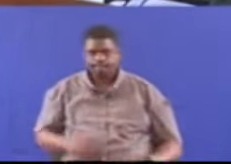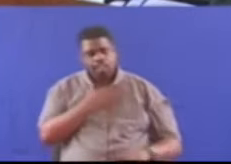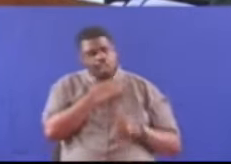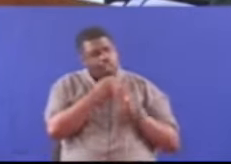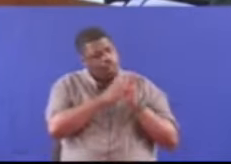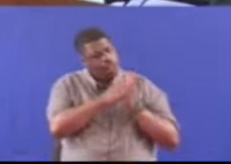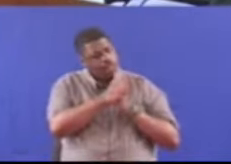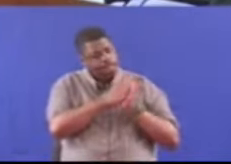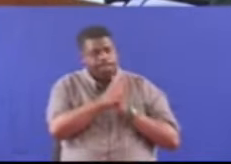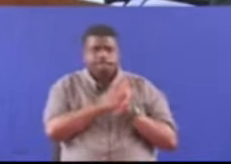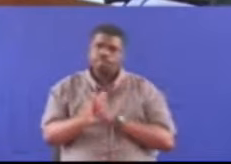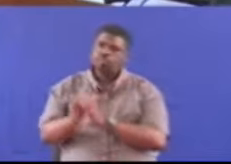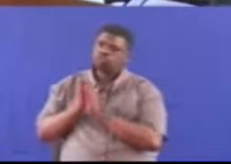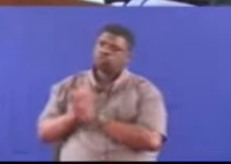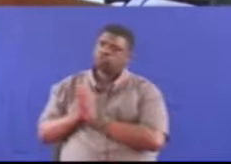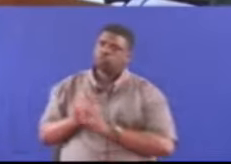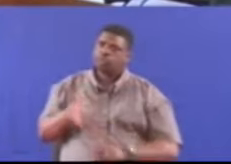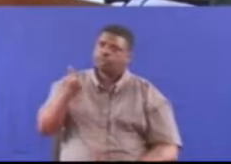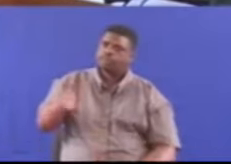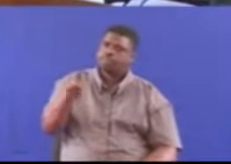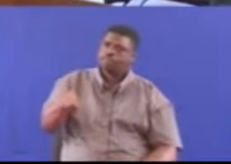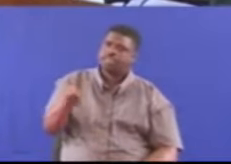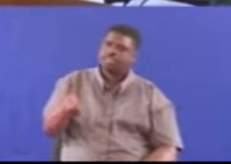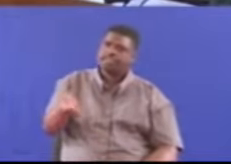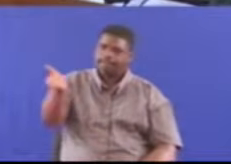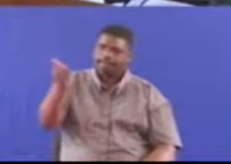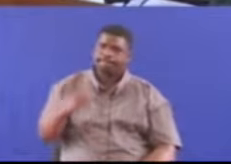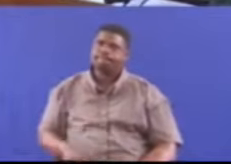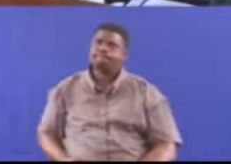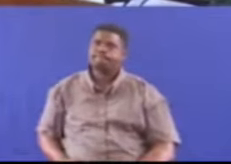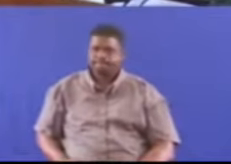yako kumshukuru na kumpongeza sana.